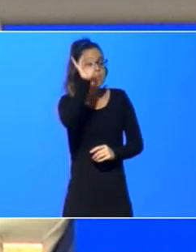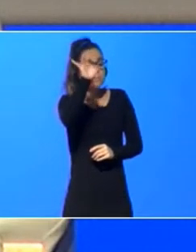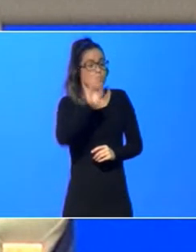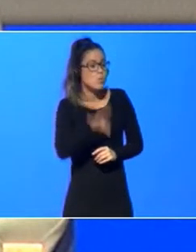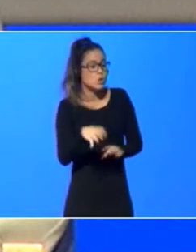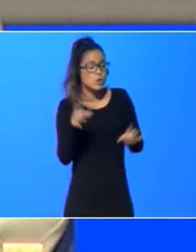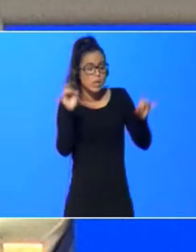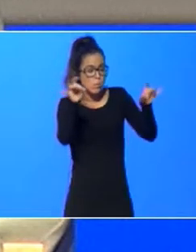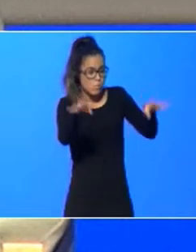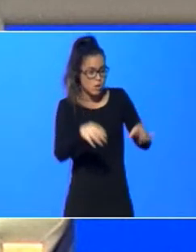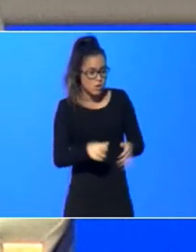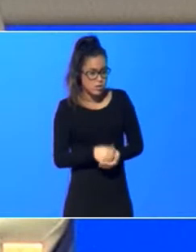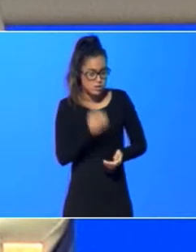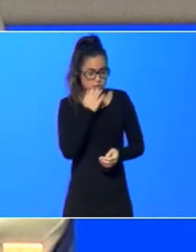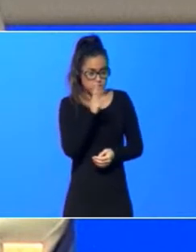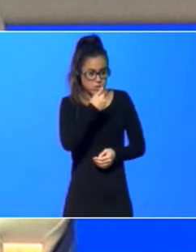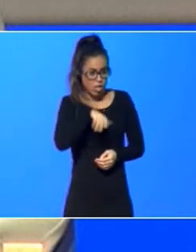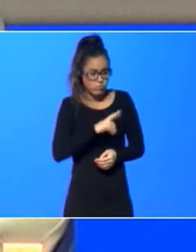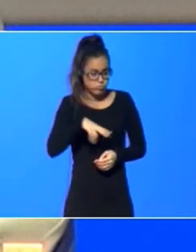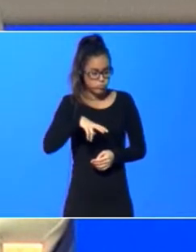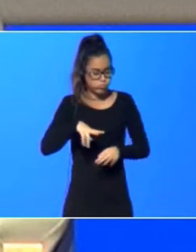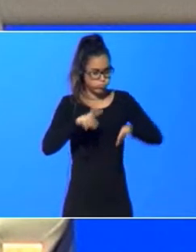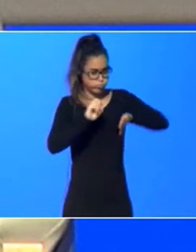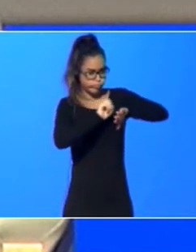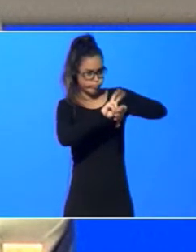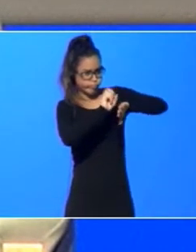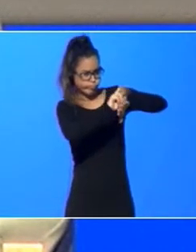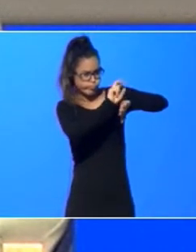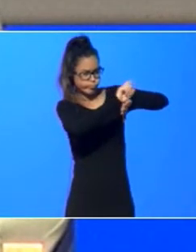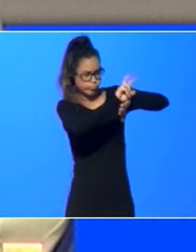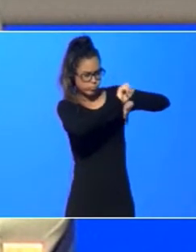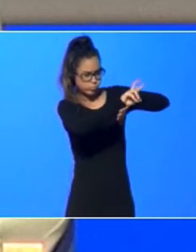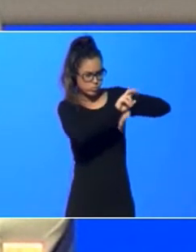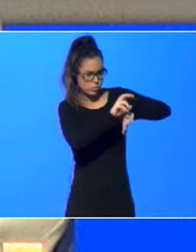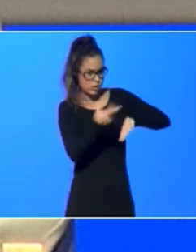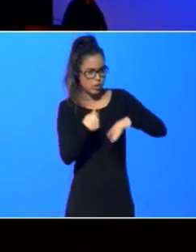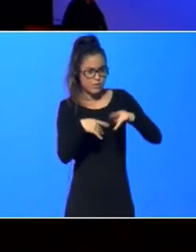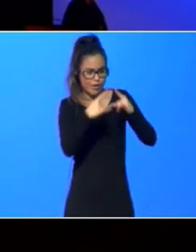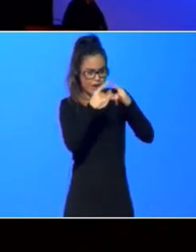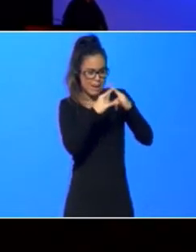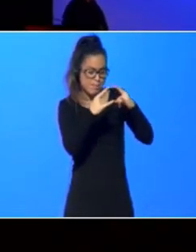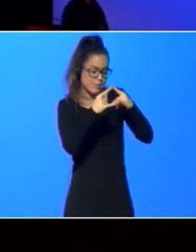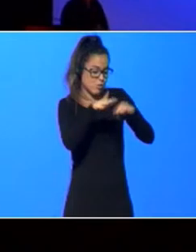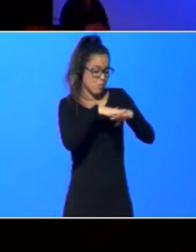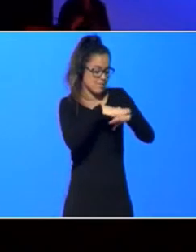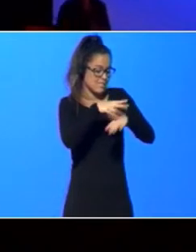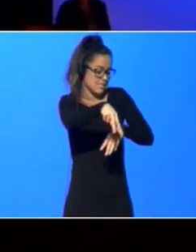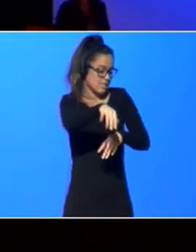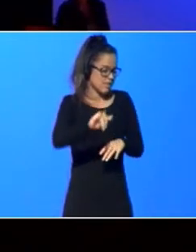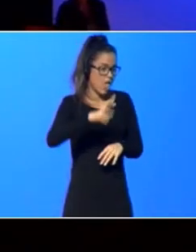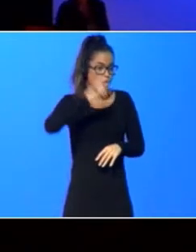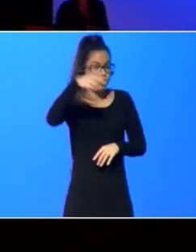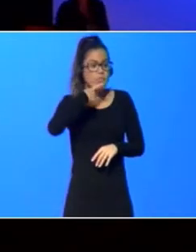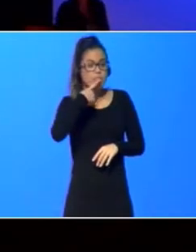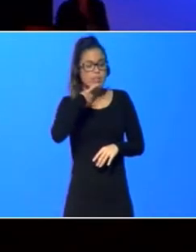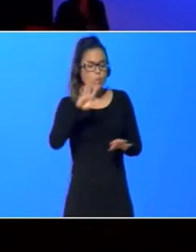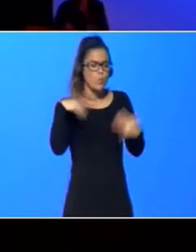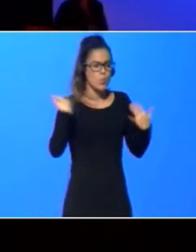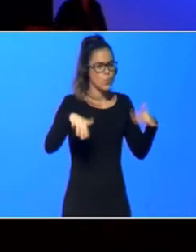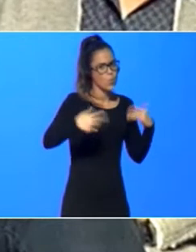Everestera igoteko, nik esan aldot, nik ezin dut, nik ez noa ni alkampamento bazen. Eta beste batek esan alda, bueno, ze